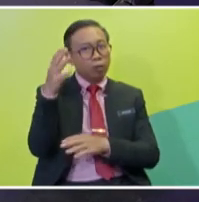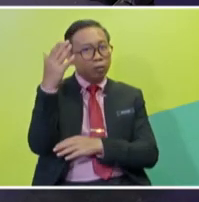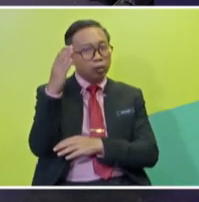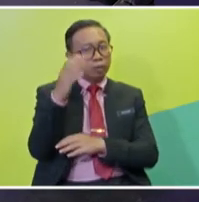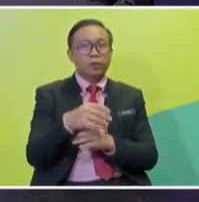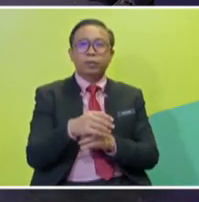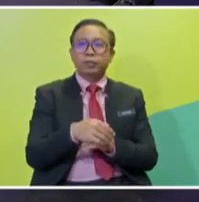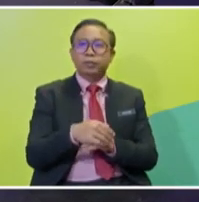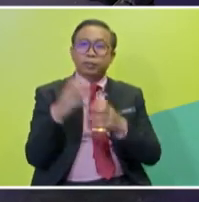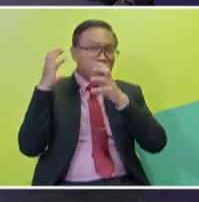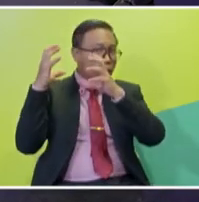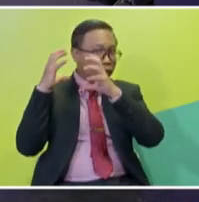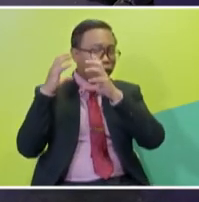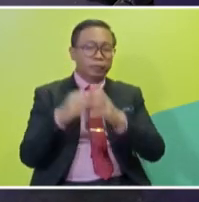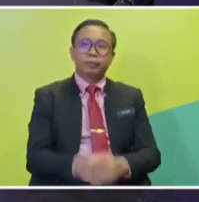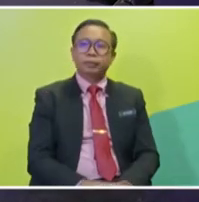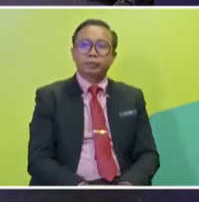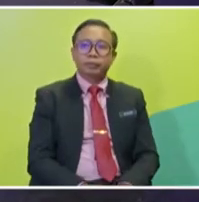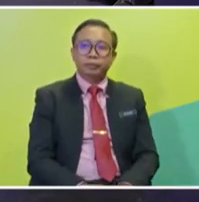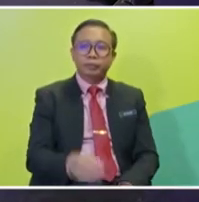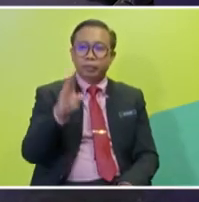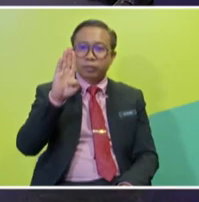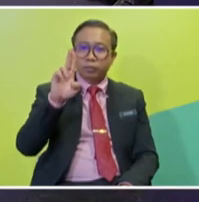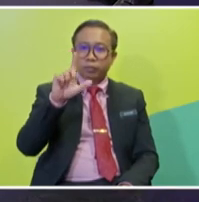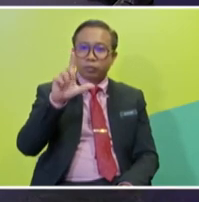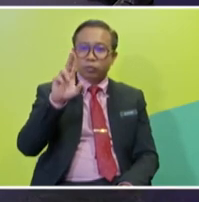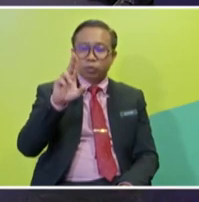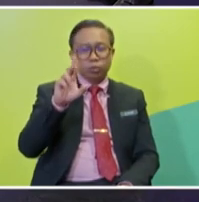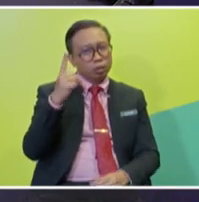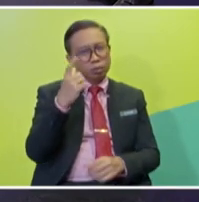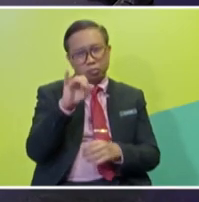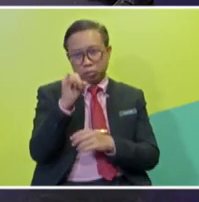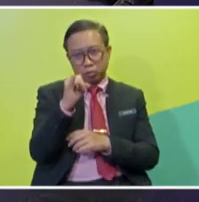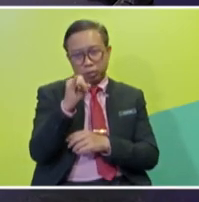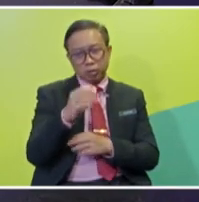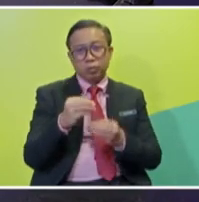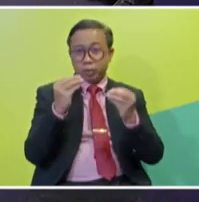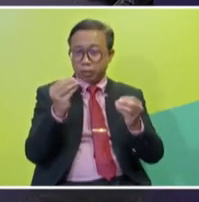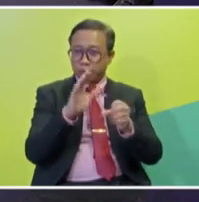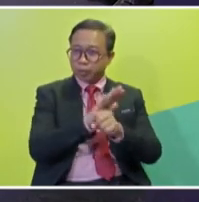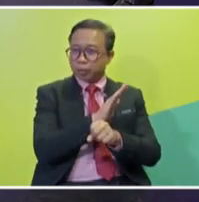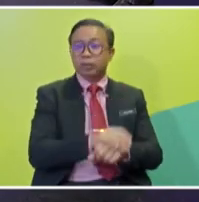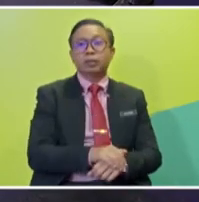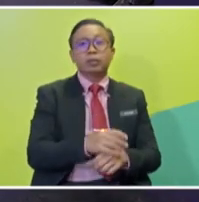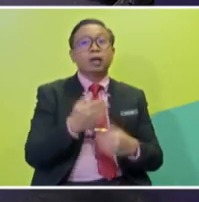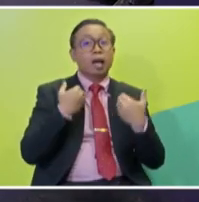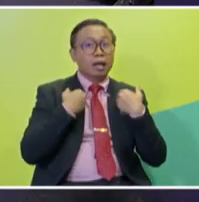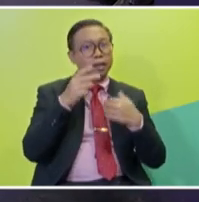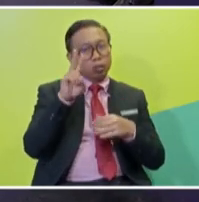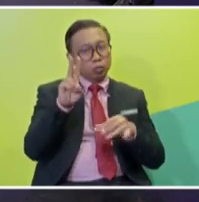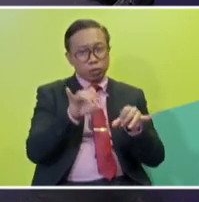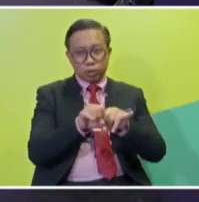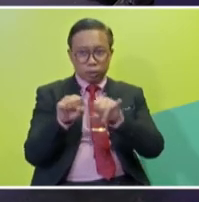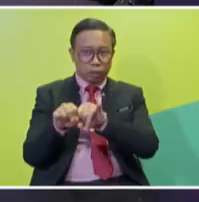jadi murid Kalau ditulis bulu saja belum lengkap kita belum beri Marga penuh sebab ada dua jenis